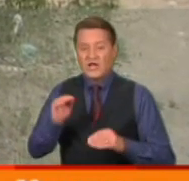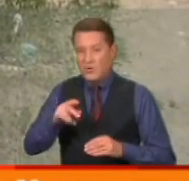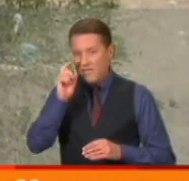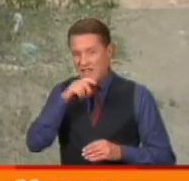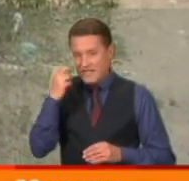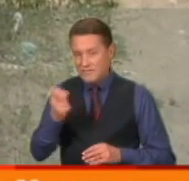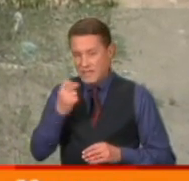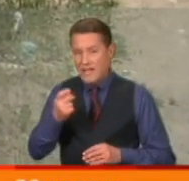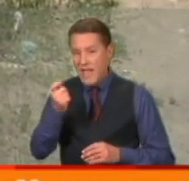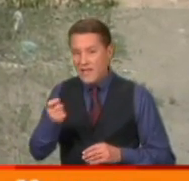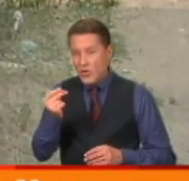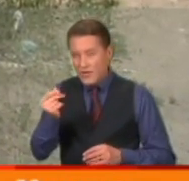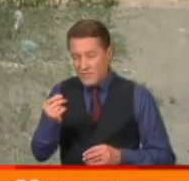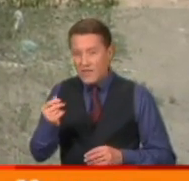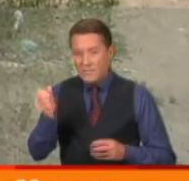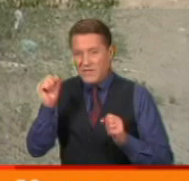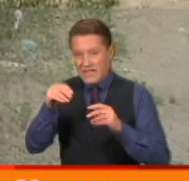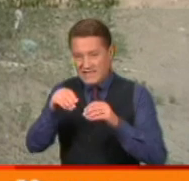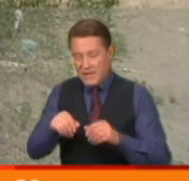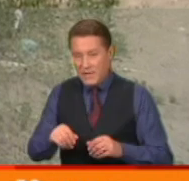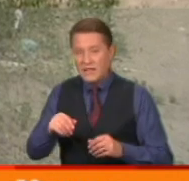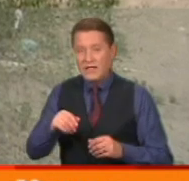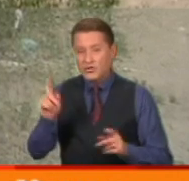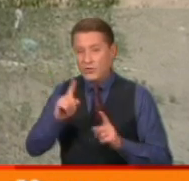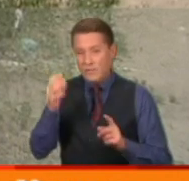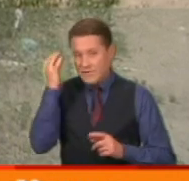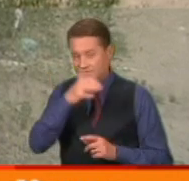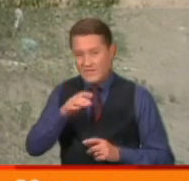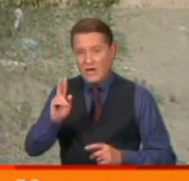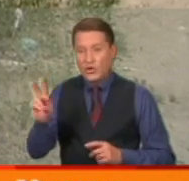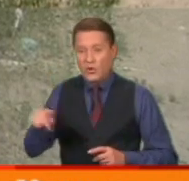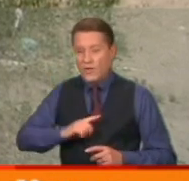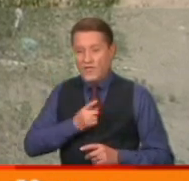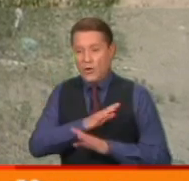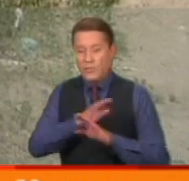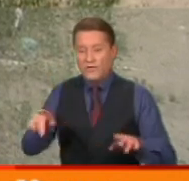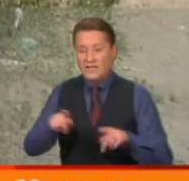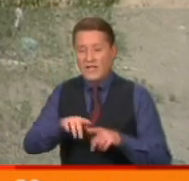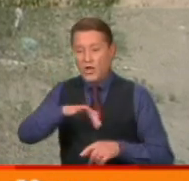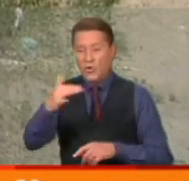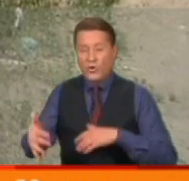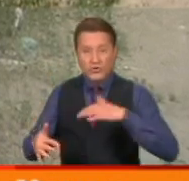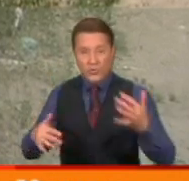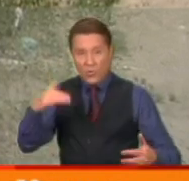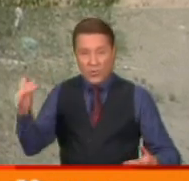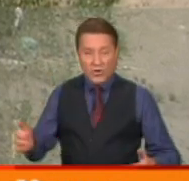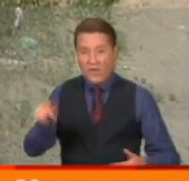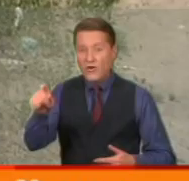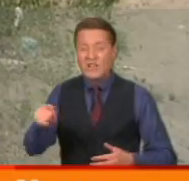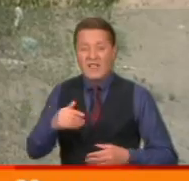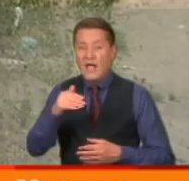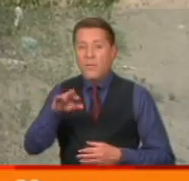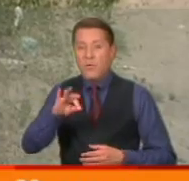сміття, його трошки присипали подалі від людського ока, аби ніхто не обурювався. Річ у тім, що такі кучугури, вони тут на